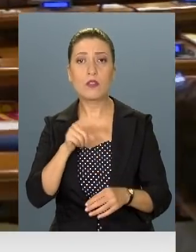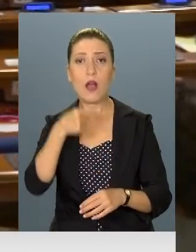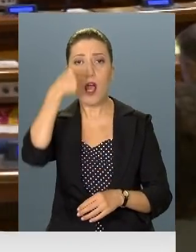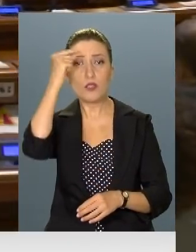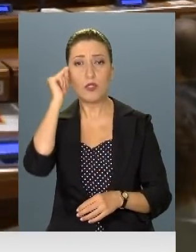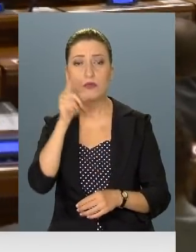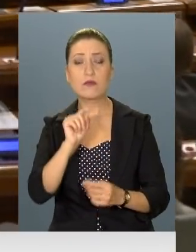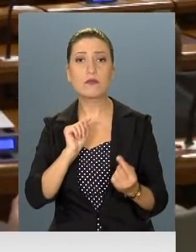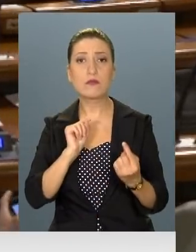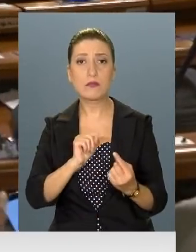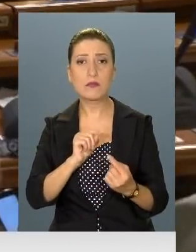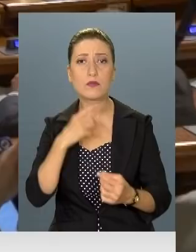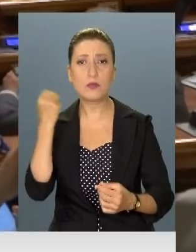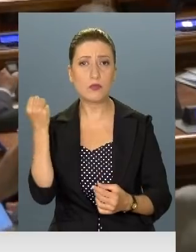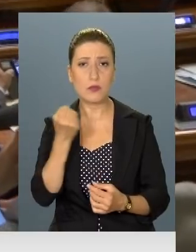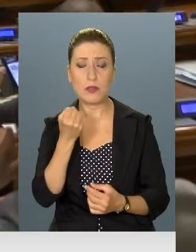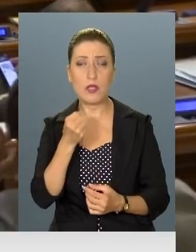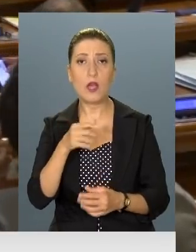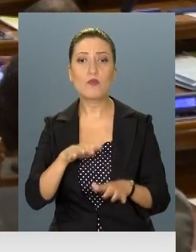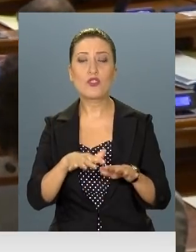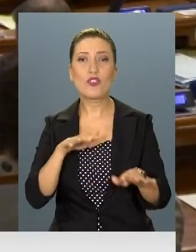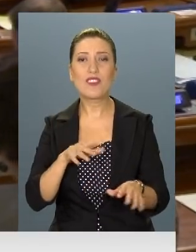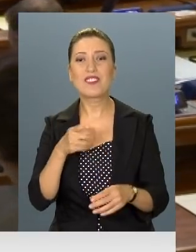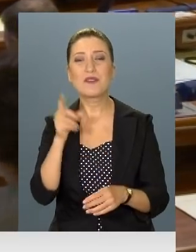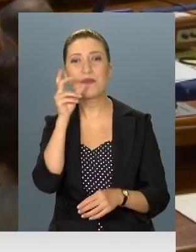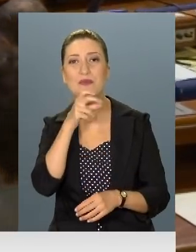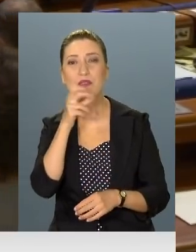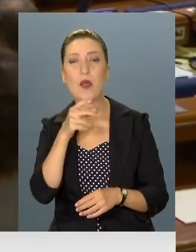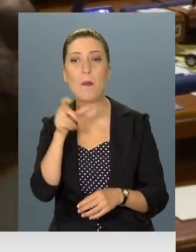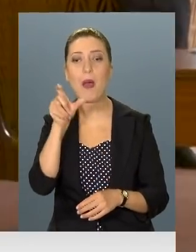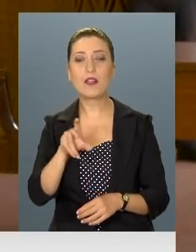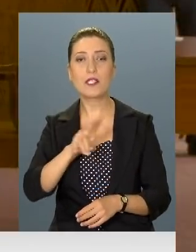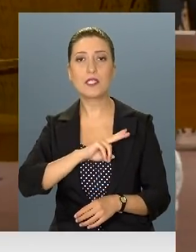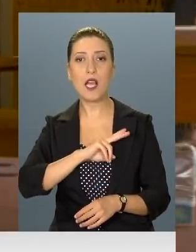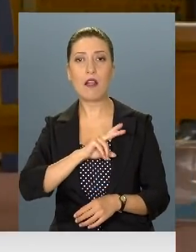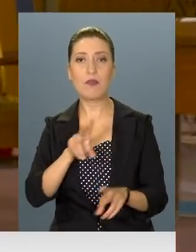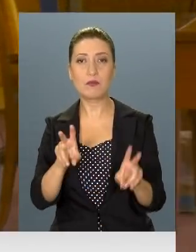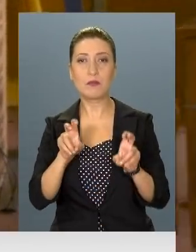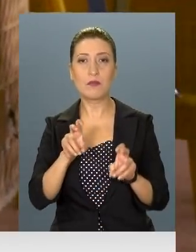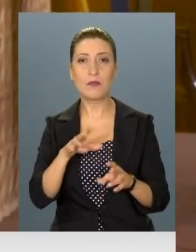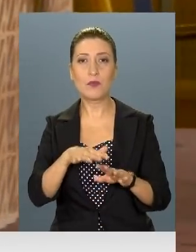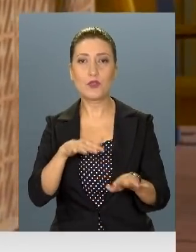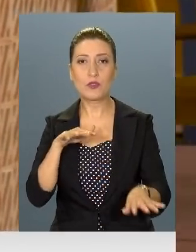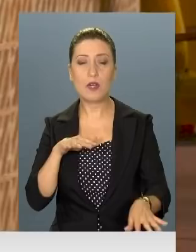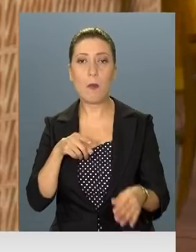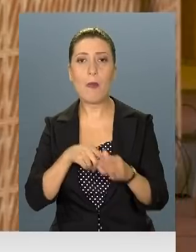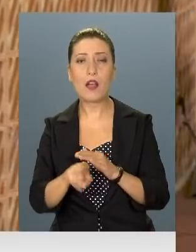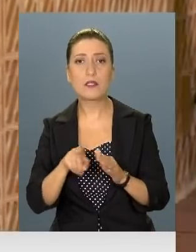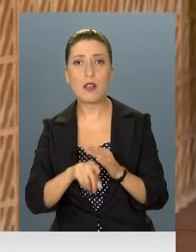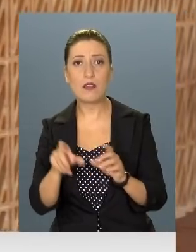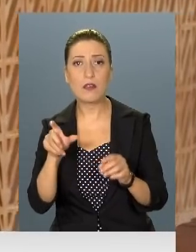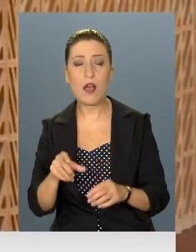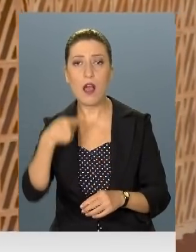ադրբեջանական կողմի պնդումներին։ Միջոցառումները իբր մարդասիրական բնույթ են կրել, որոնք վերաբերվել են փախստականներին և Արցախում